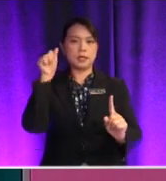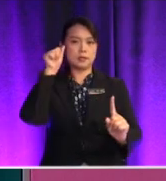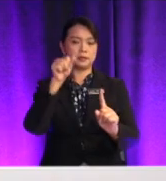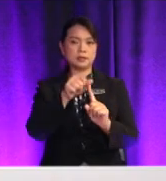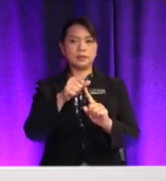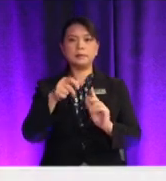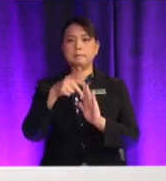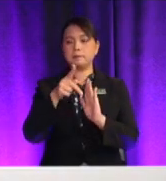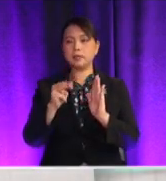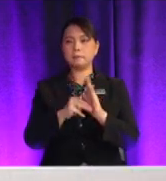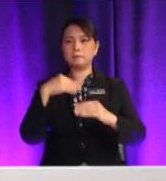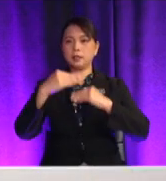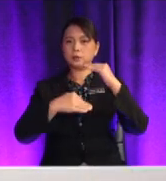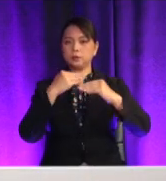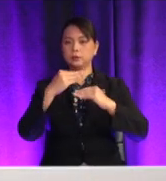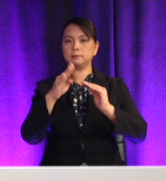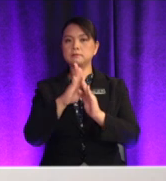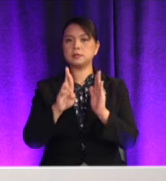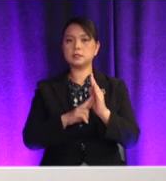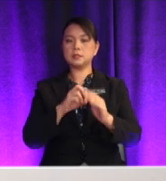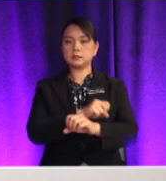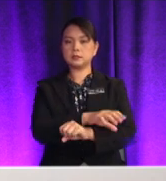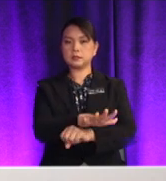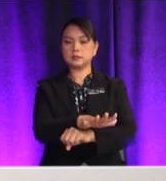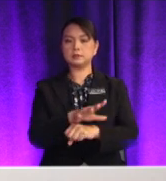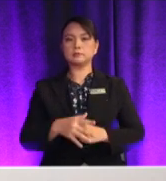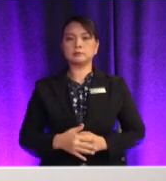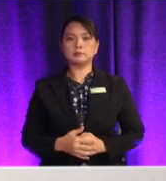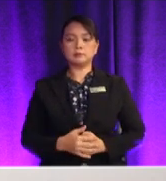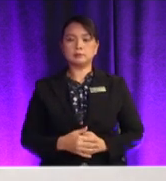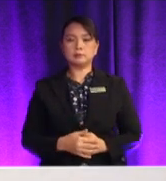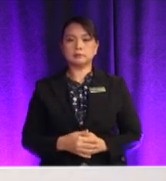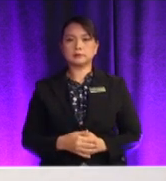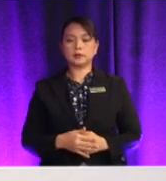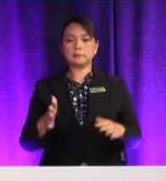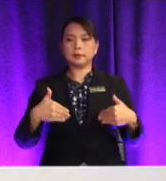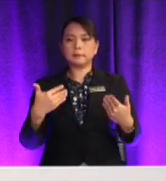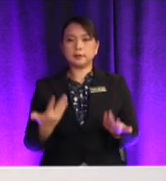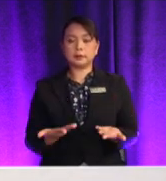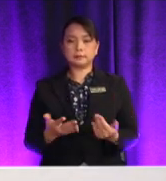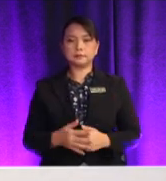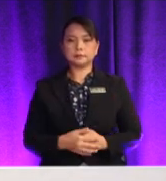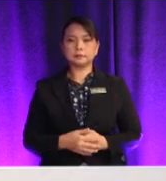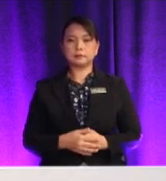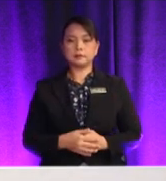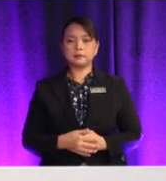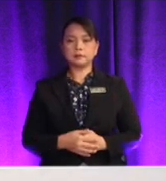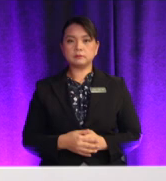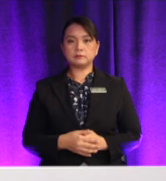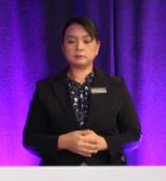dan merealisasikan aspirasi kejayaan negara. Bagaimana kita nak mengaspirasikan aspirasi kejayaan negara